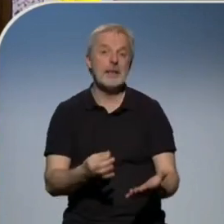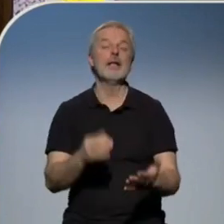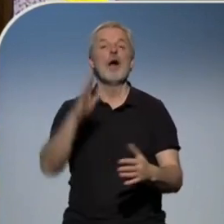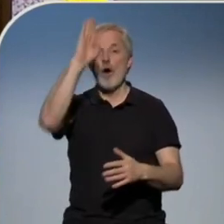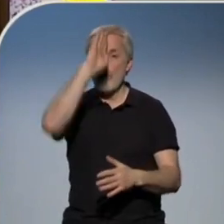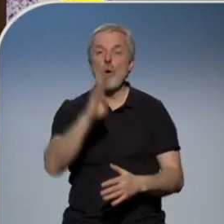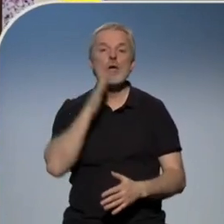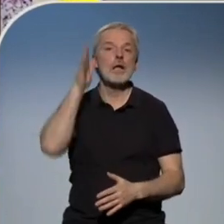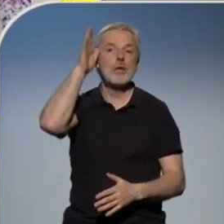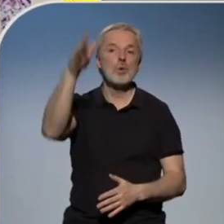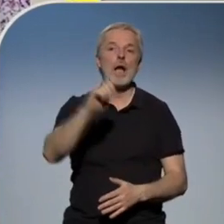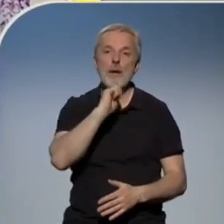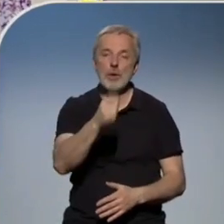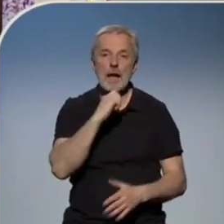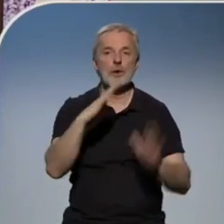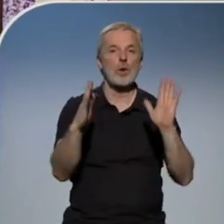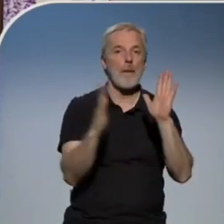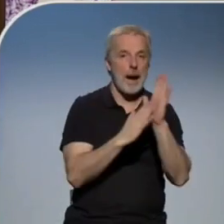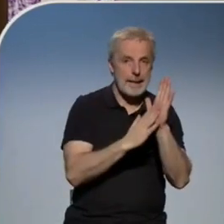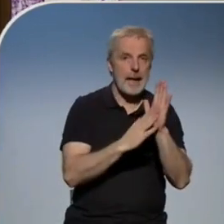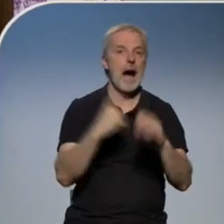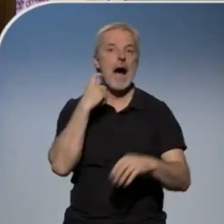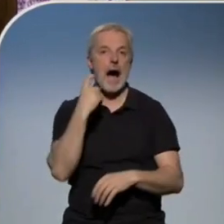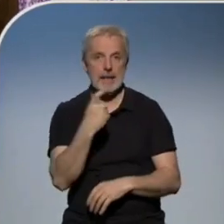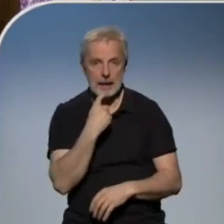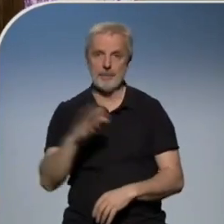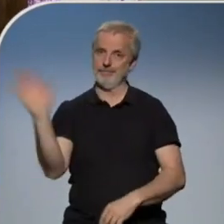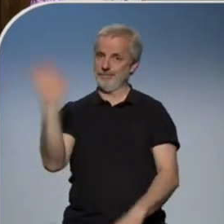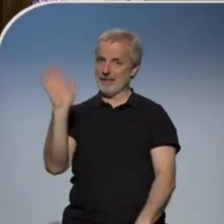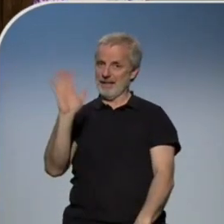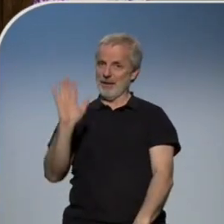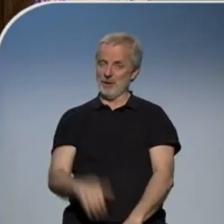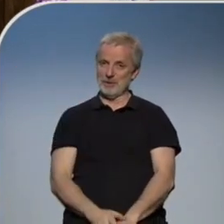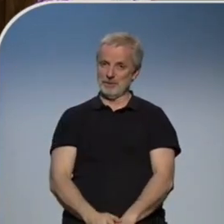pondělí se na vás těší. Martina s Janou. Přesně tak. A my zase za 14 dní. Nashledanou. Nashledanou. Hezké jaro.